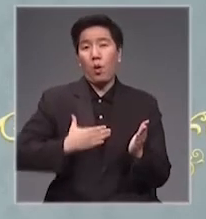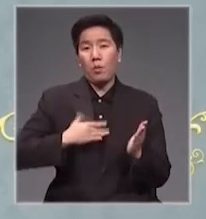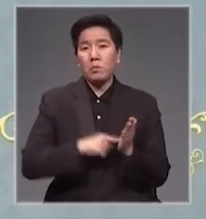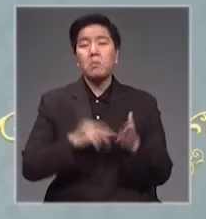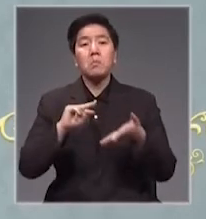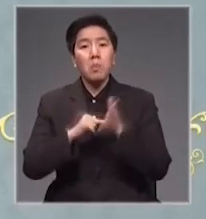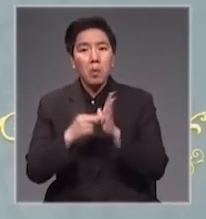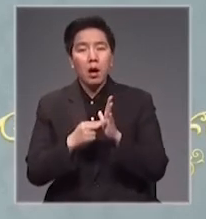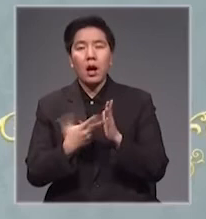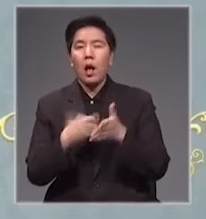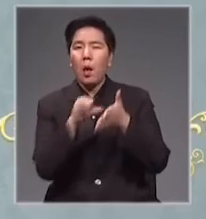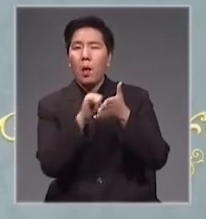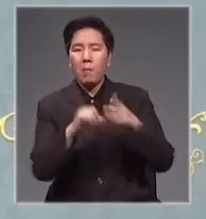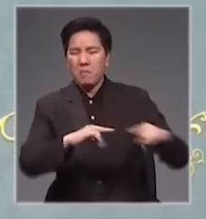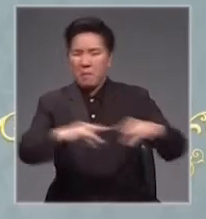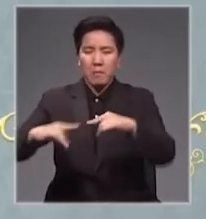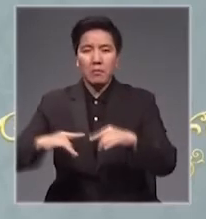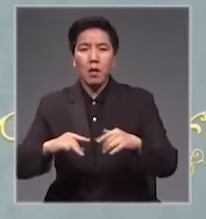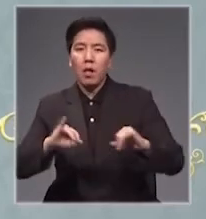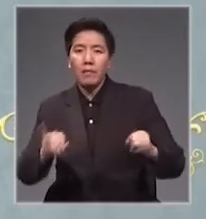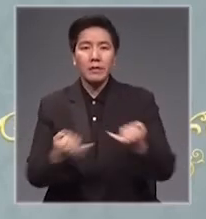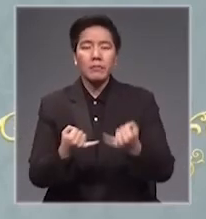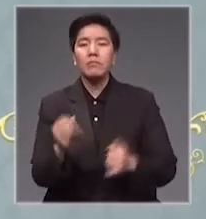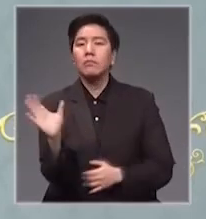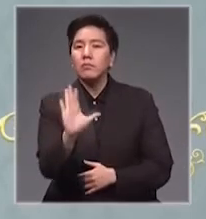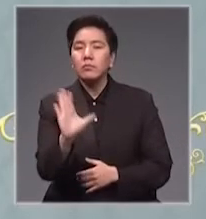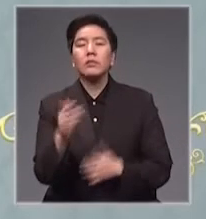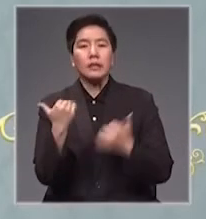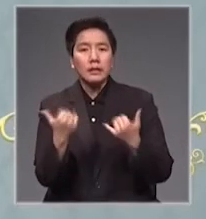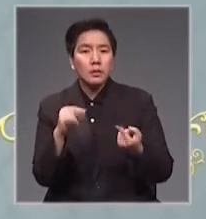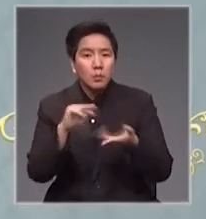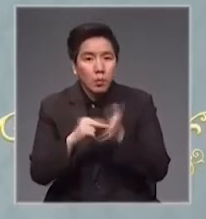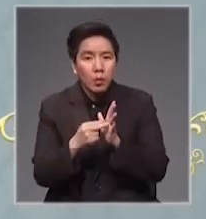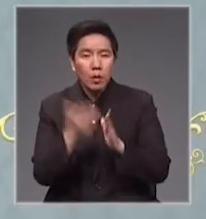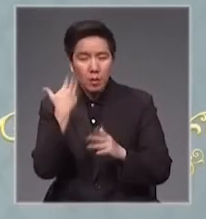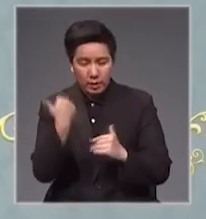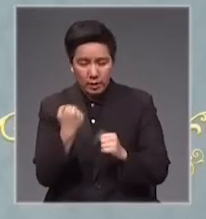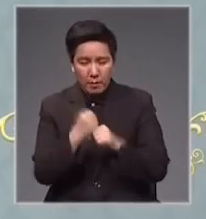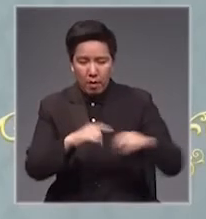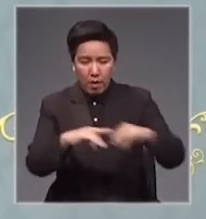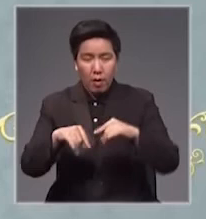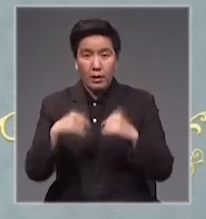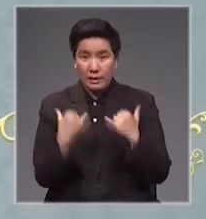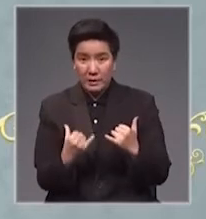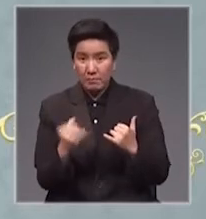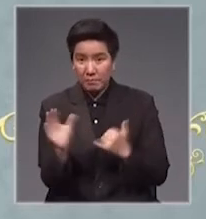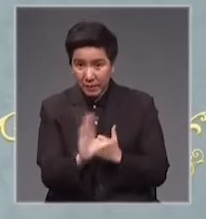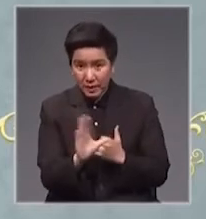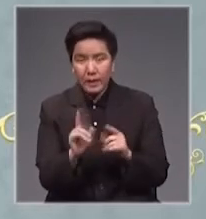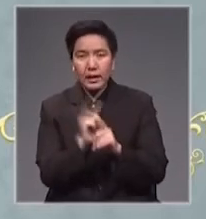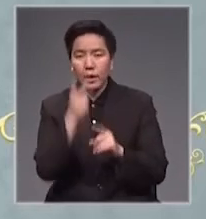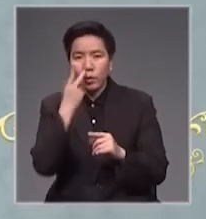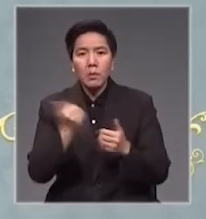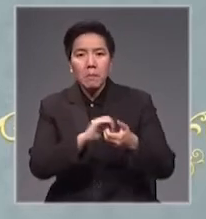ความเพียงการลบล้างความขัดแย้งทางการเมืองและการแบ่งฝักแบ่งฝ่ายในอดีตที่นำไปสู่ความแตกแยกในสังคมเท่านั้นแต่ครอบคลุม